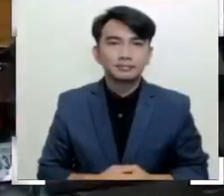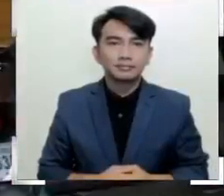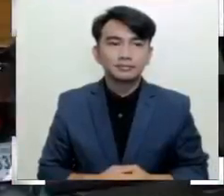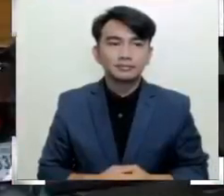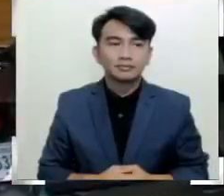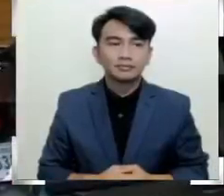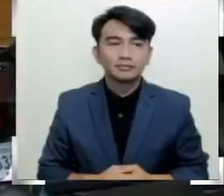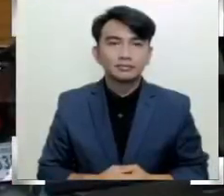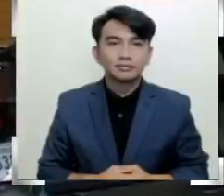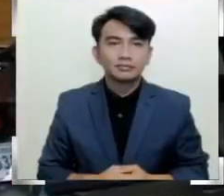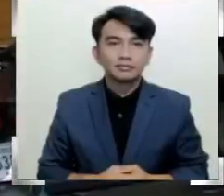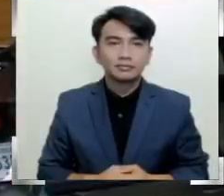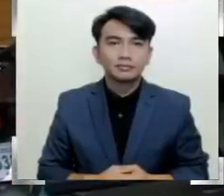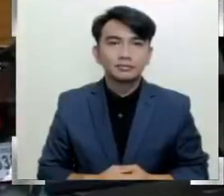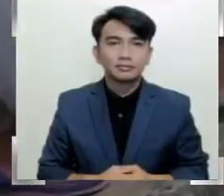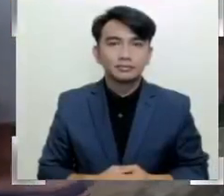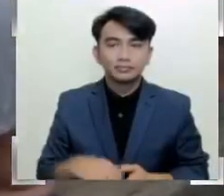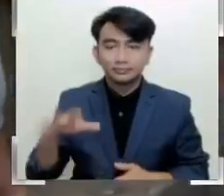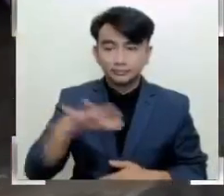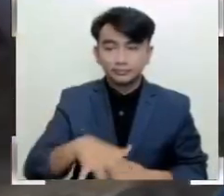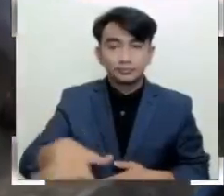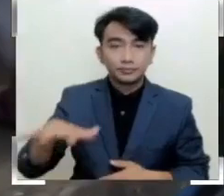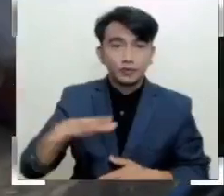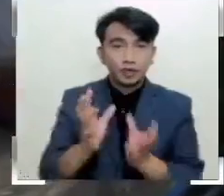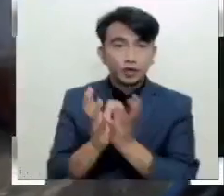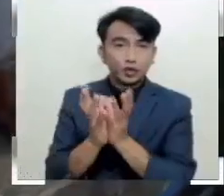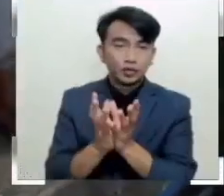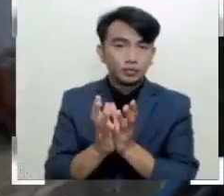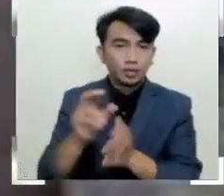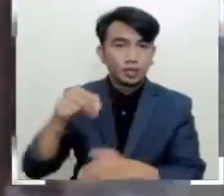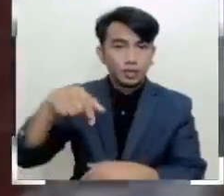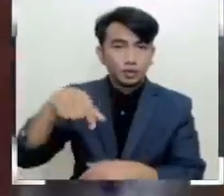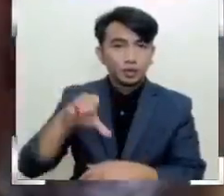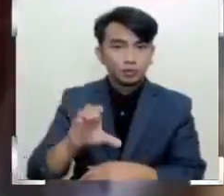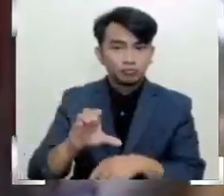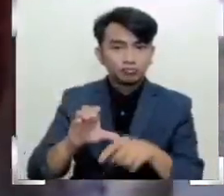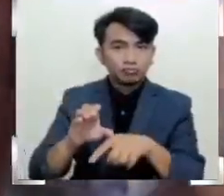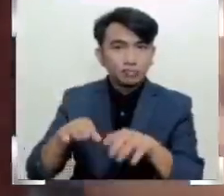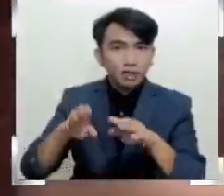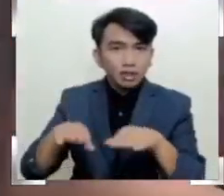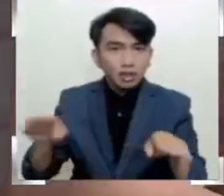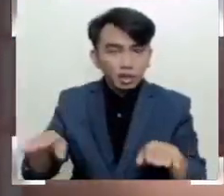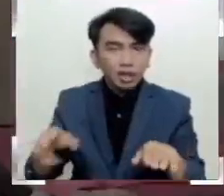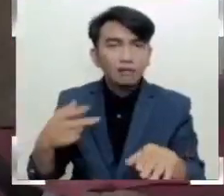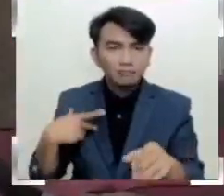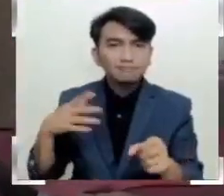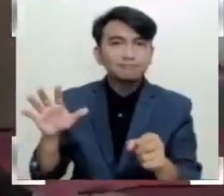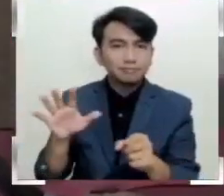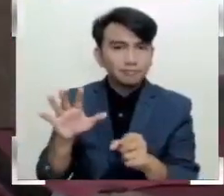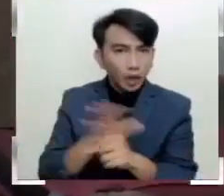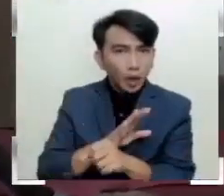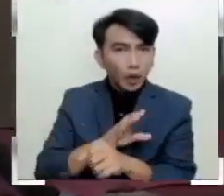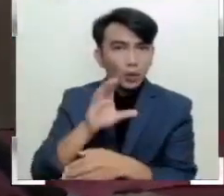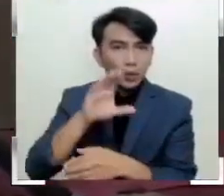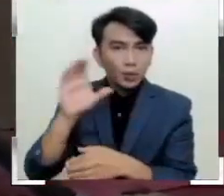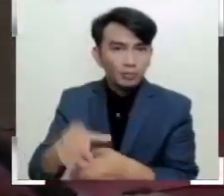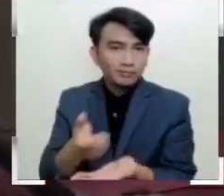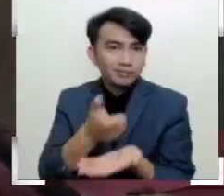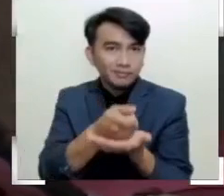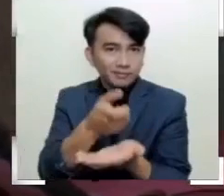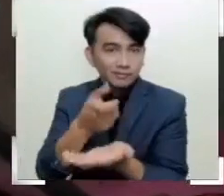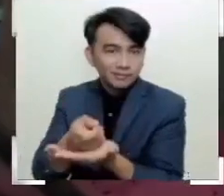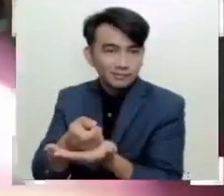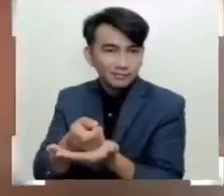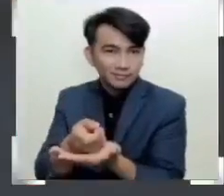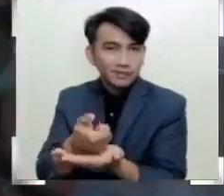Sa komunidad na ito sa Quezon City, halos lahat daw ng mga bata ay kumpleto sa bakuna o yung routine immunization. Sasigasig na